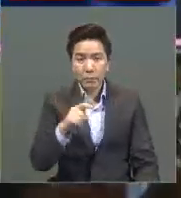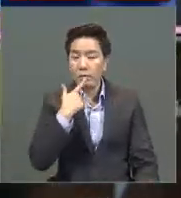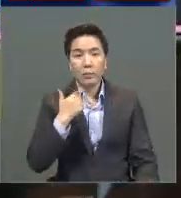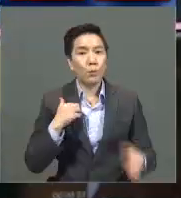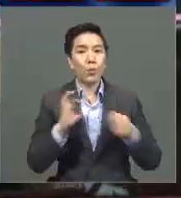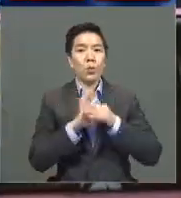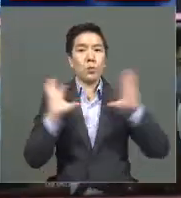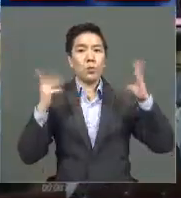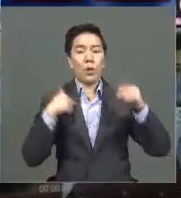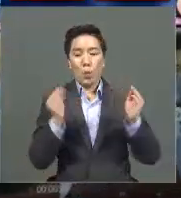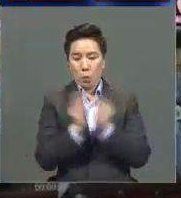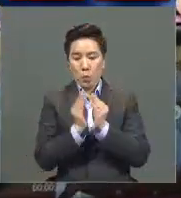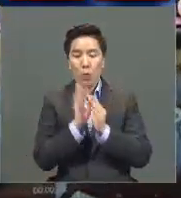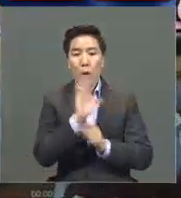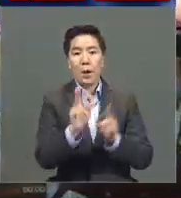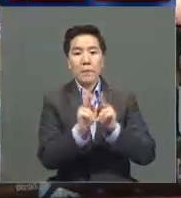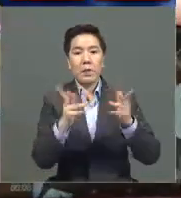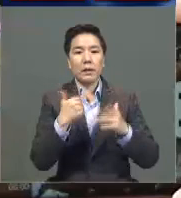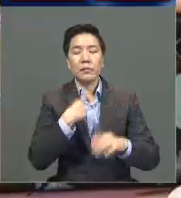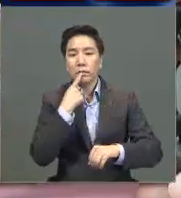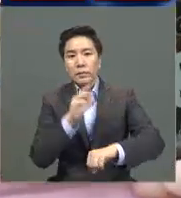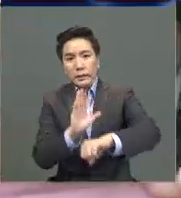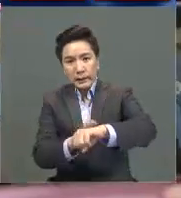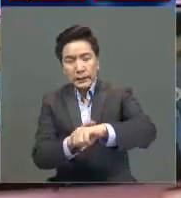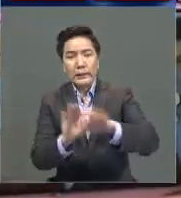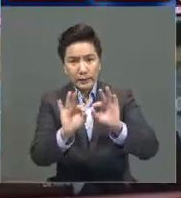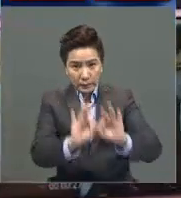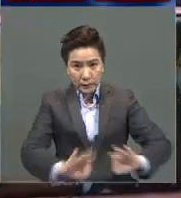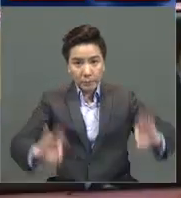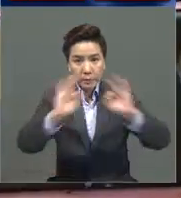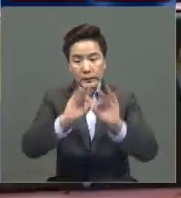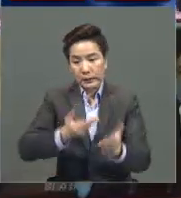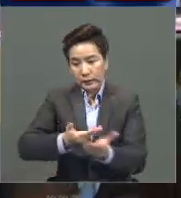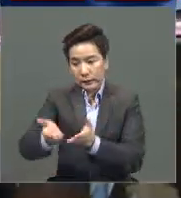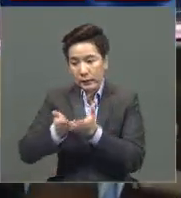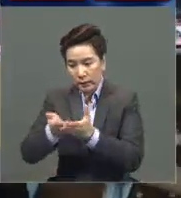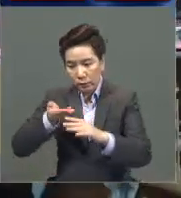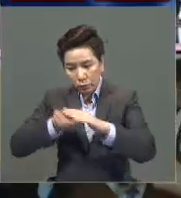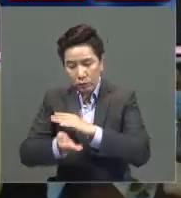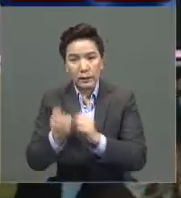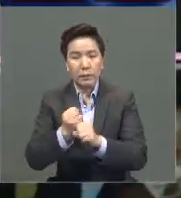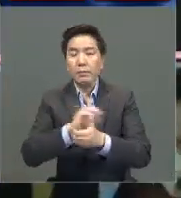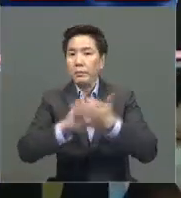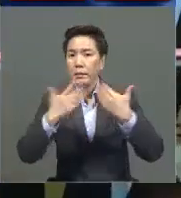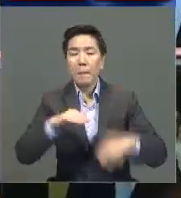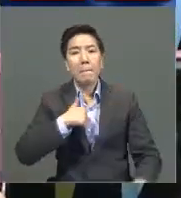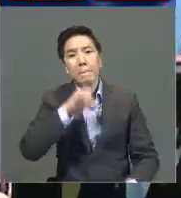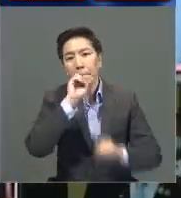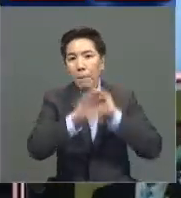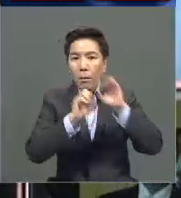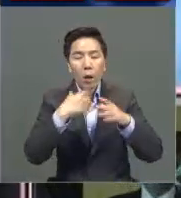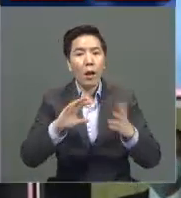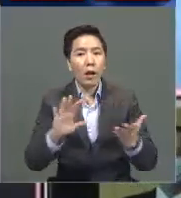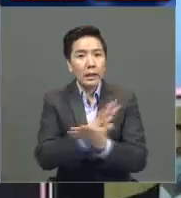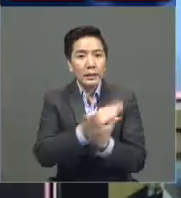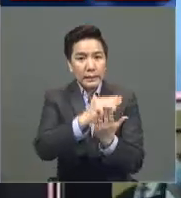ไม่กังวลต่อผลโหวตของกรรมธิการนะครับเพราะว่าย้ำถึงความจำเป็นในการจะซื้อเรือดำน้ำที่ได้ดำเนินการไปหมดแล้วทั้งทางด้าน